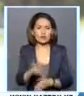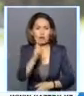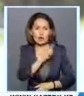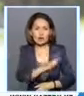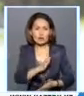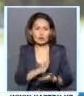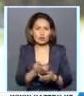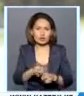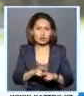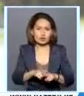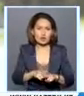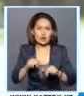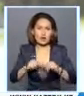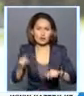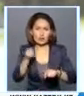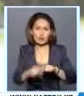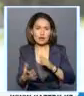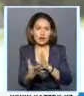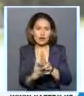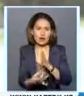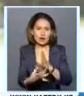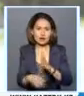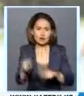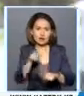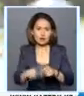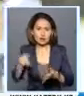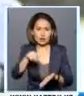ретінде. Мен ойлаймын, бұл аттестация осы